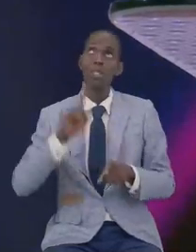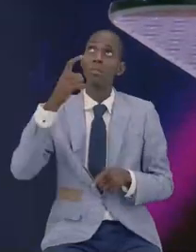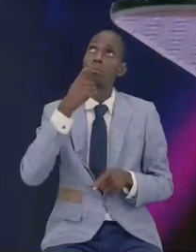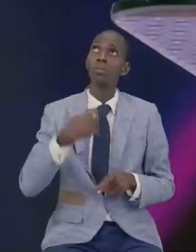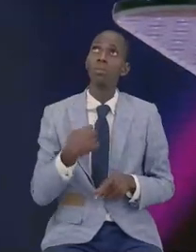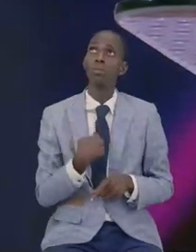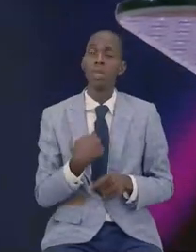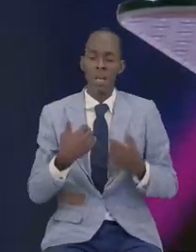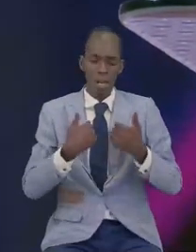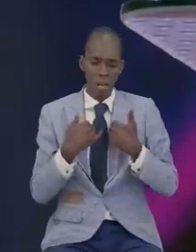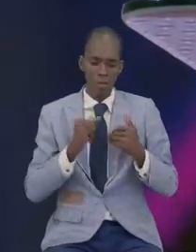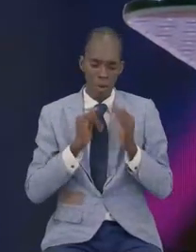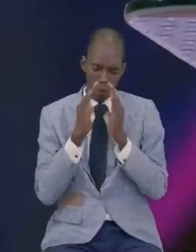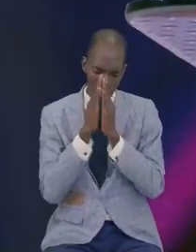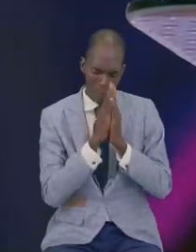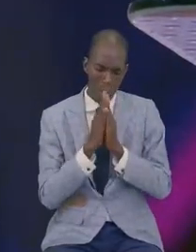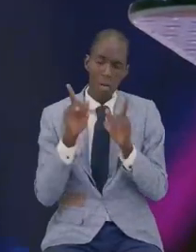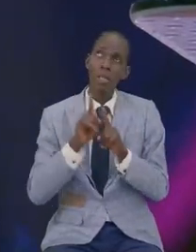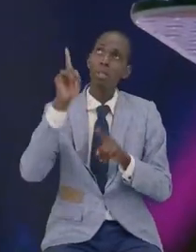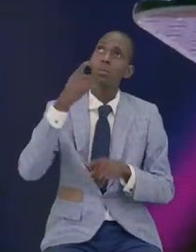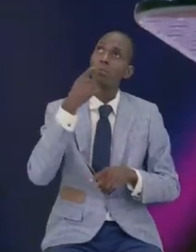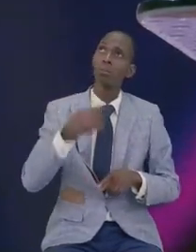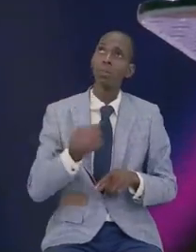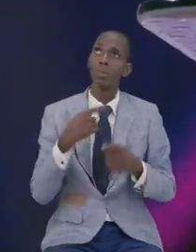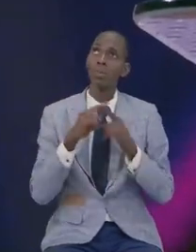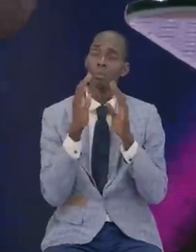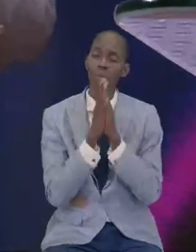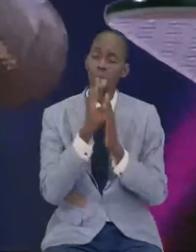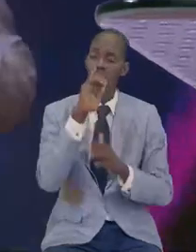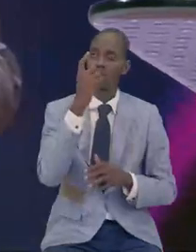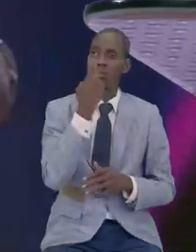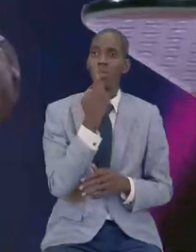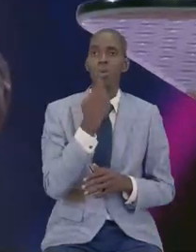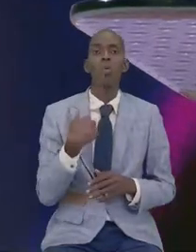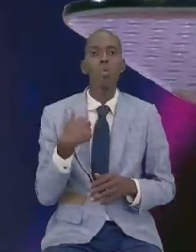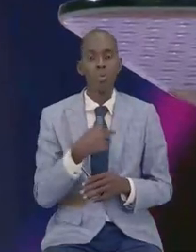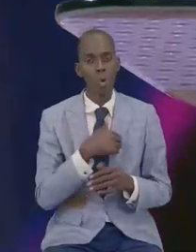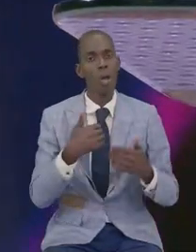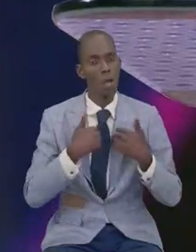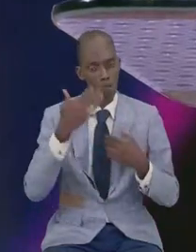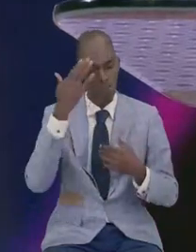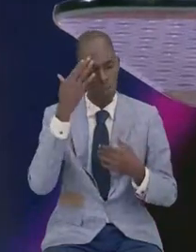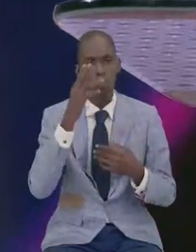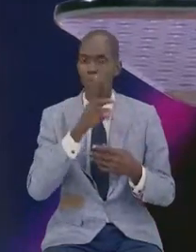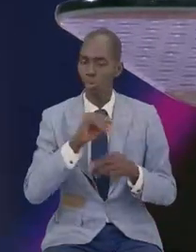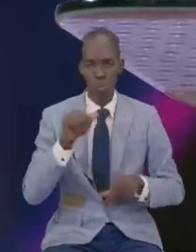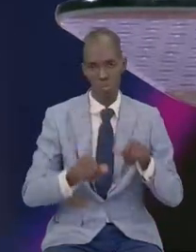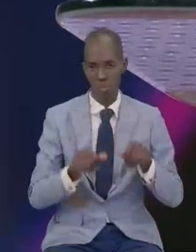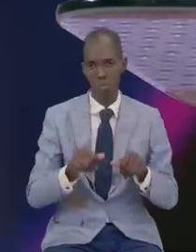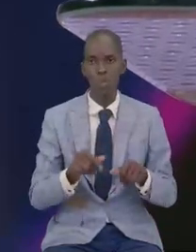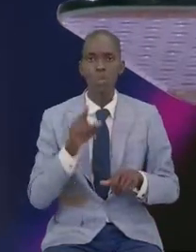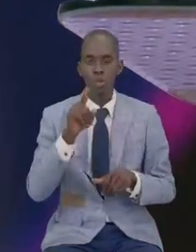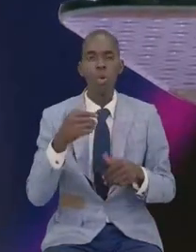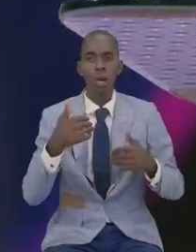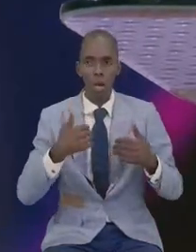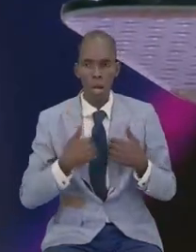reste? Est-ce que j'ai prié comme il a dit que je prie? Nous avons la connaissance, sans doute. Si je dois vous poser la